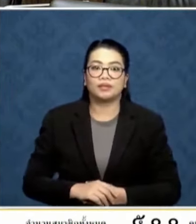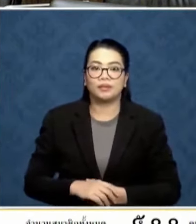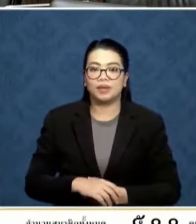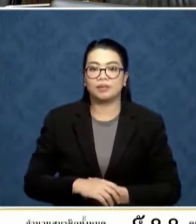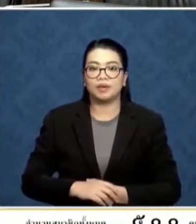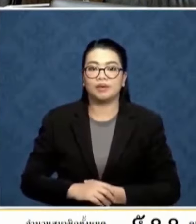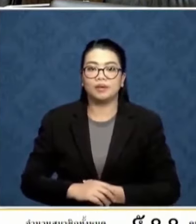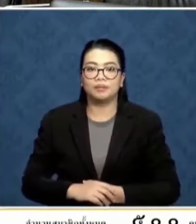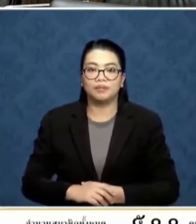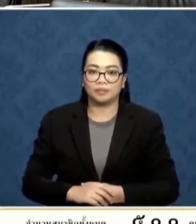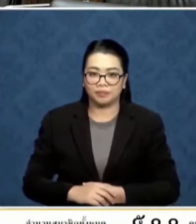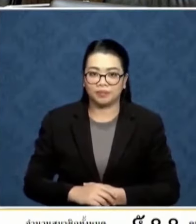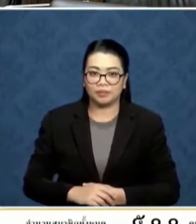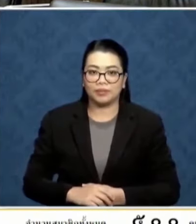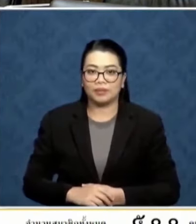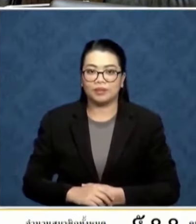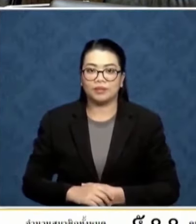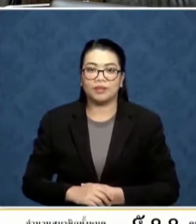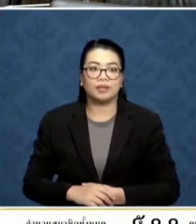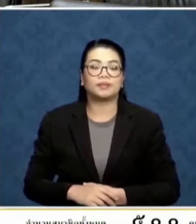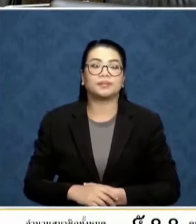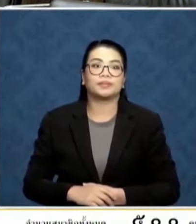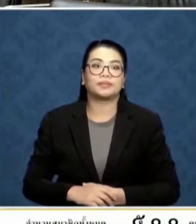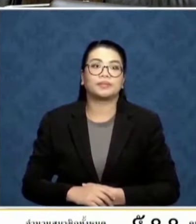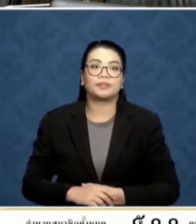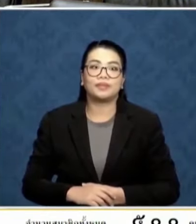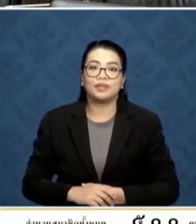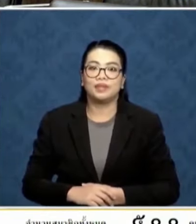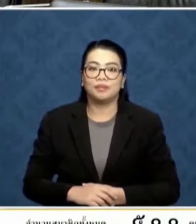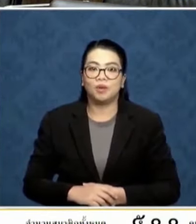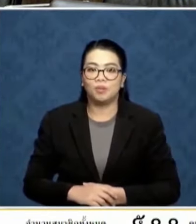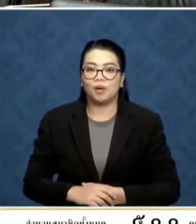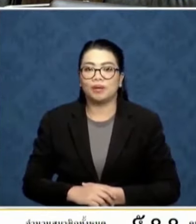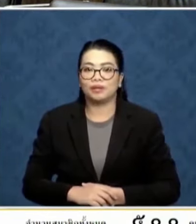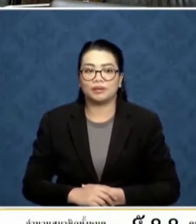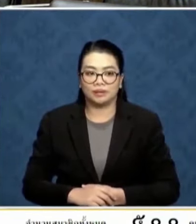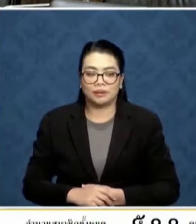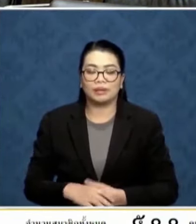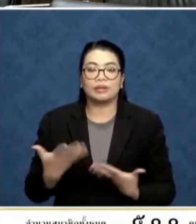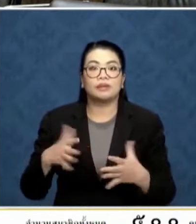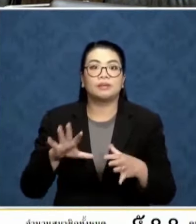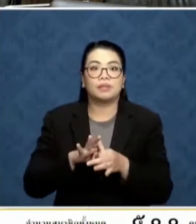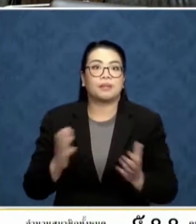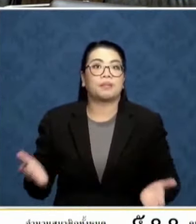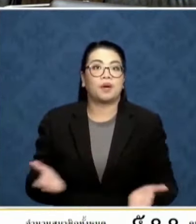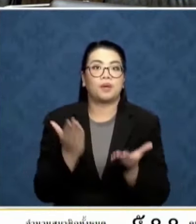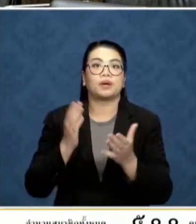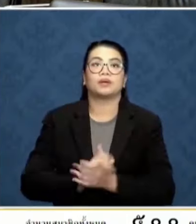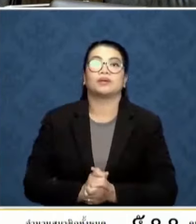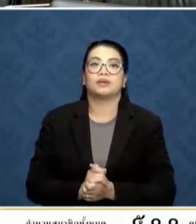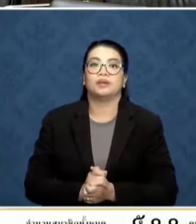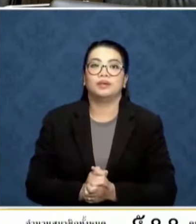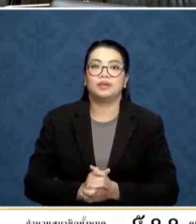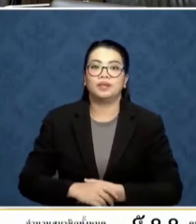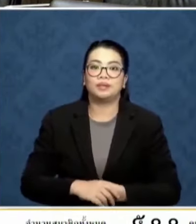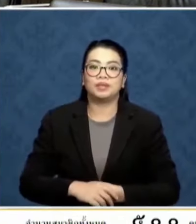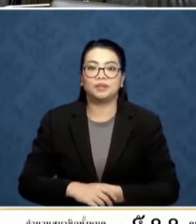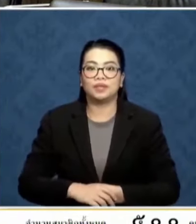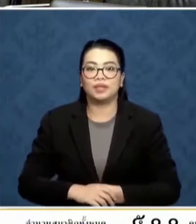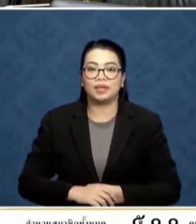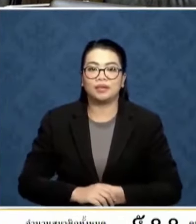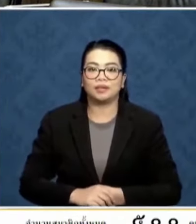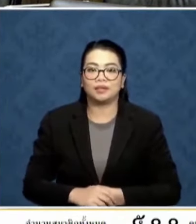งานจะแก้ปัญหาขานี้ยังไงนะครับง่ายๆครับสหภาพแรงงานเป็นการ empowให้กับแรงงานครับเป็นกลไกสำคัญให้แรง